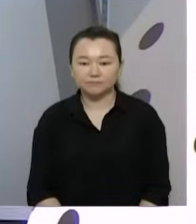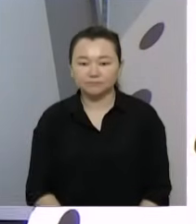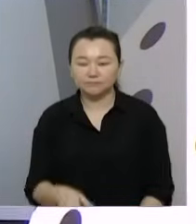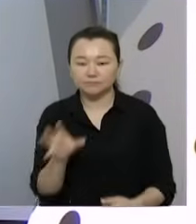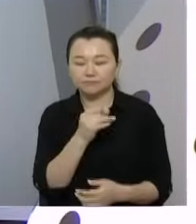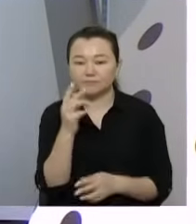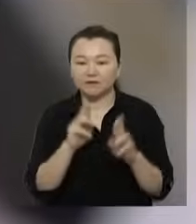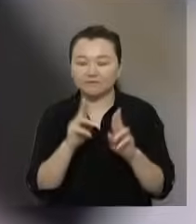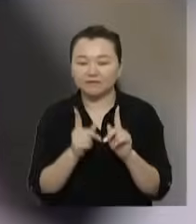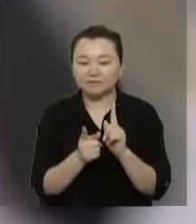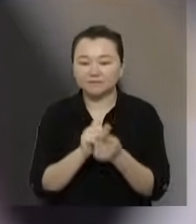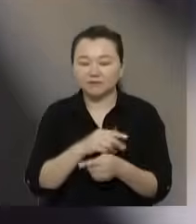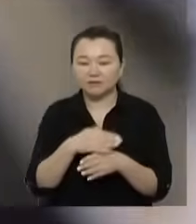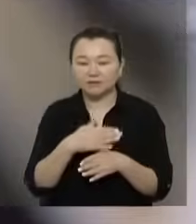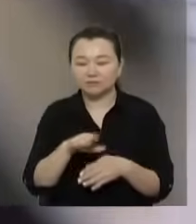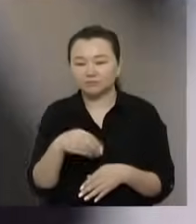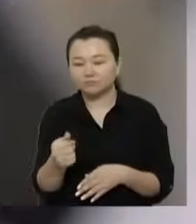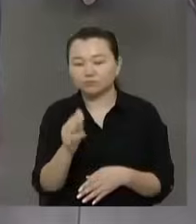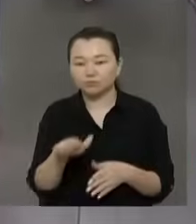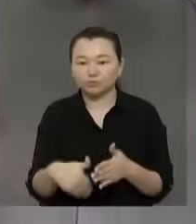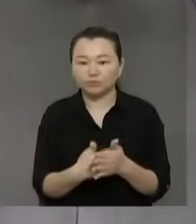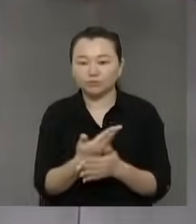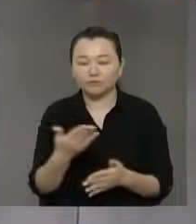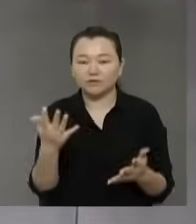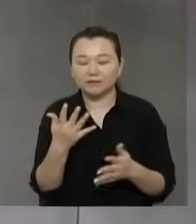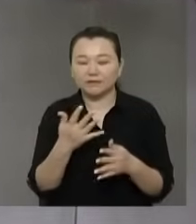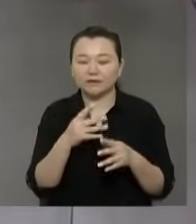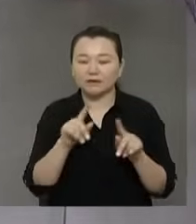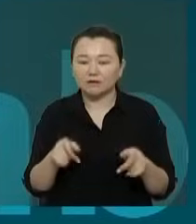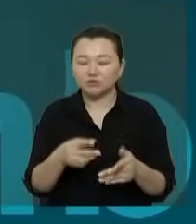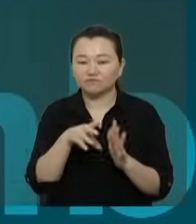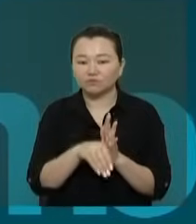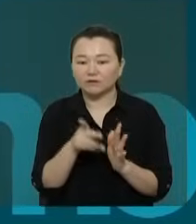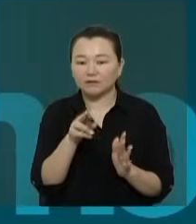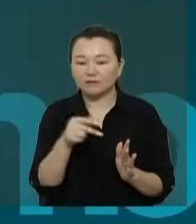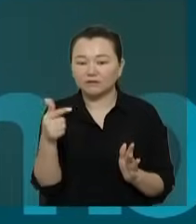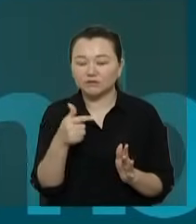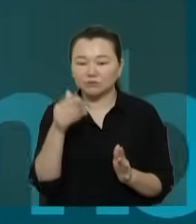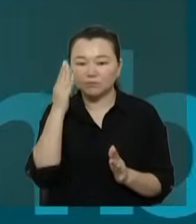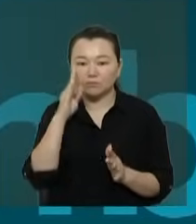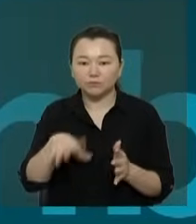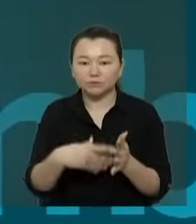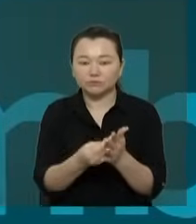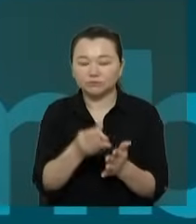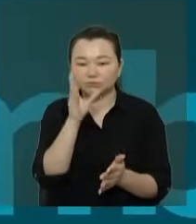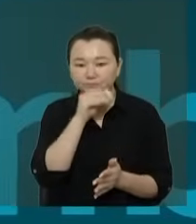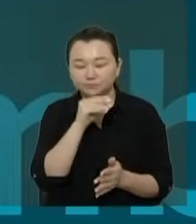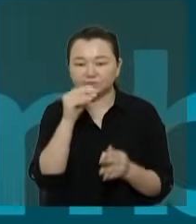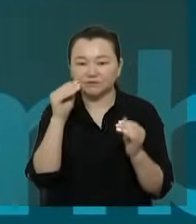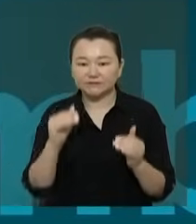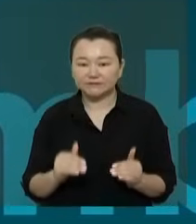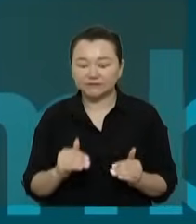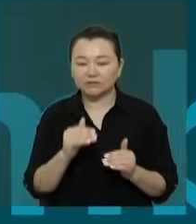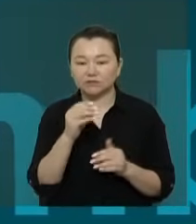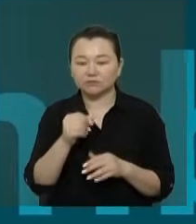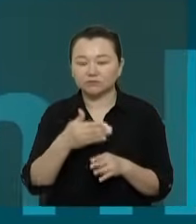Правила изменились. Кредиты будут выдавать по-новому. Какие ограничения ведут для граждан? Платежеспособность низкая, не соответствует сумме